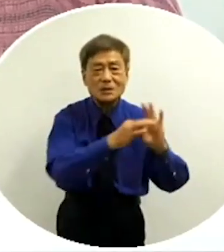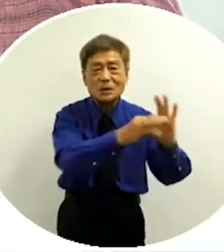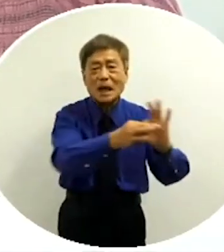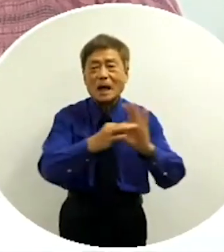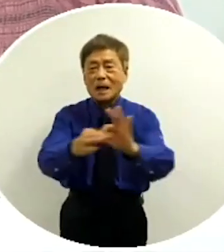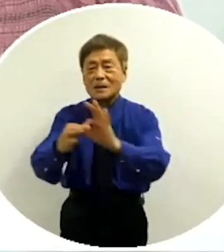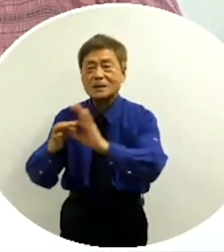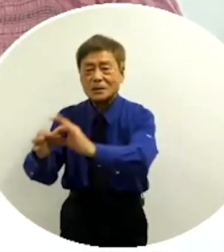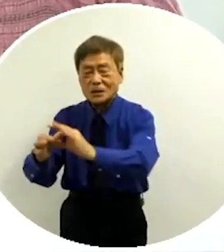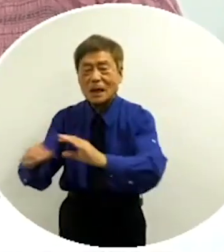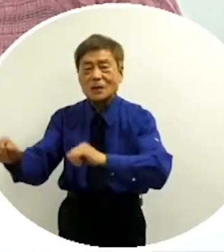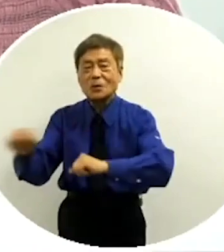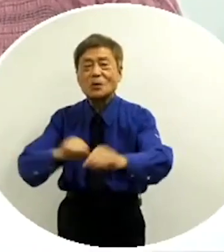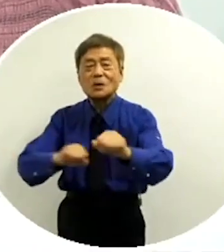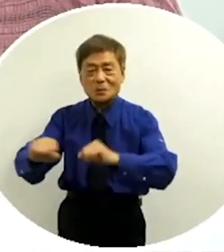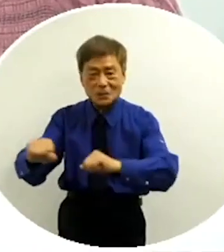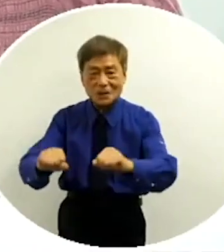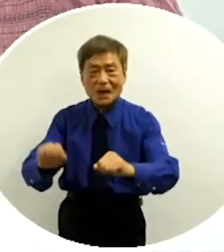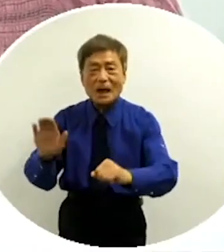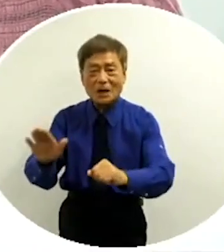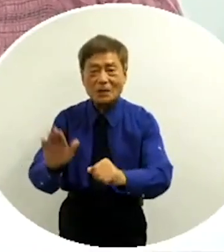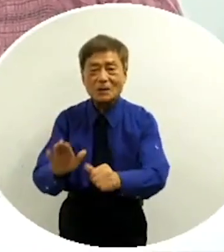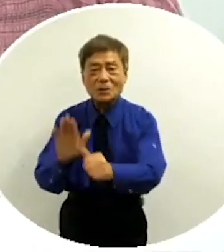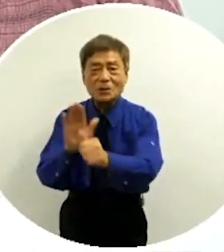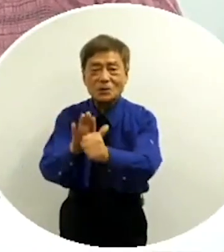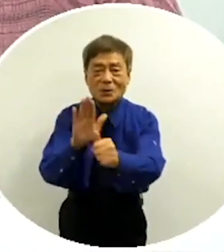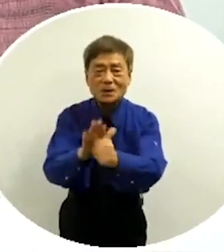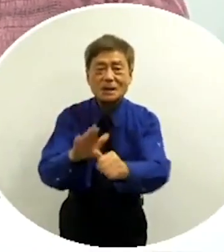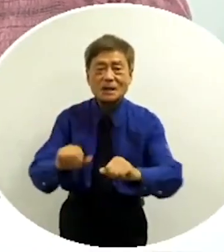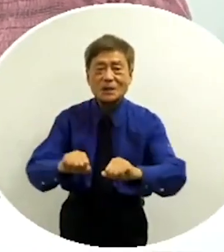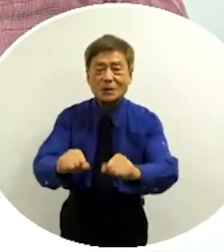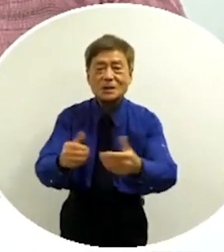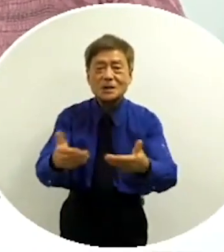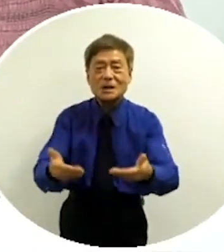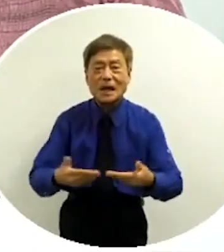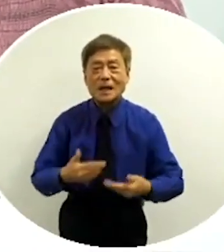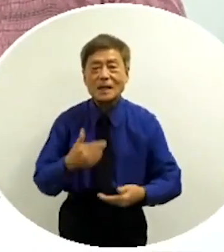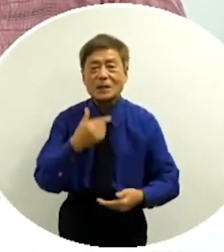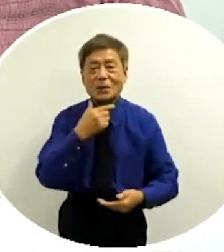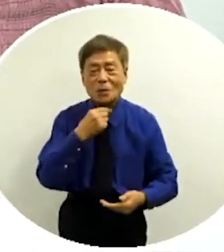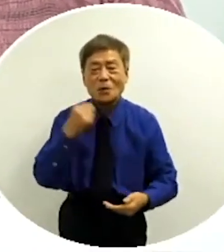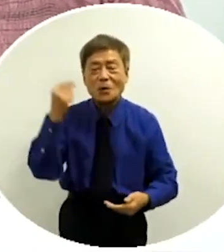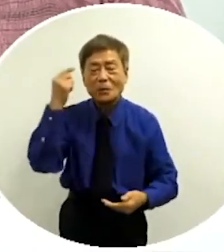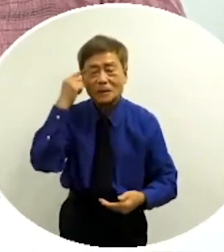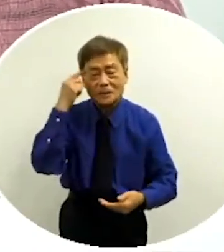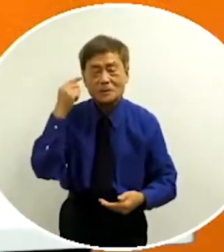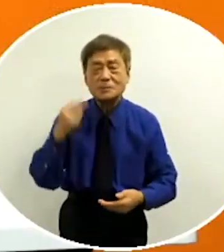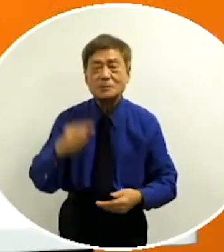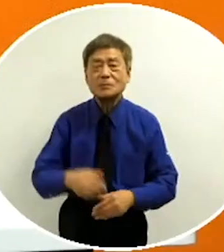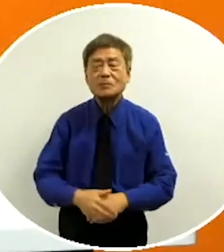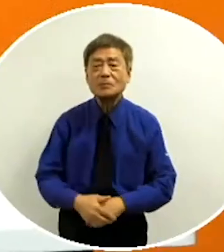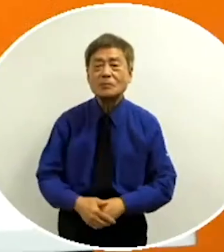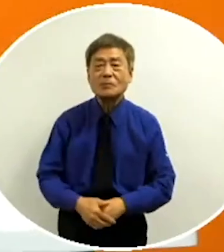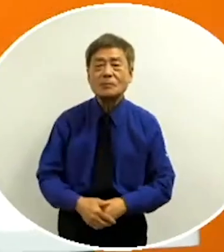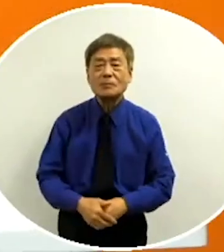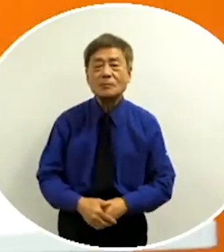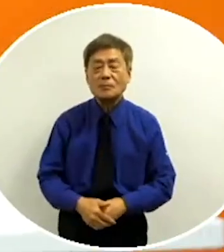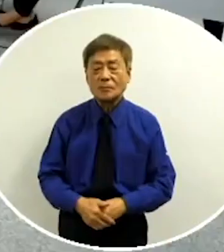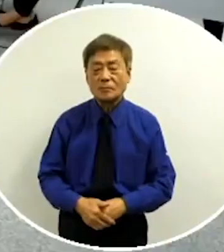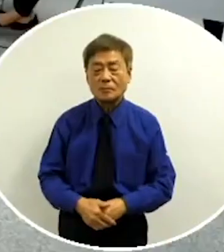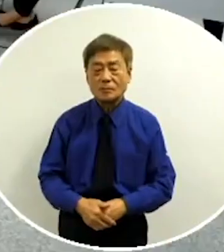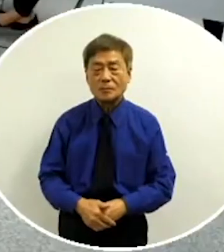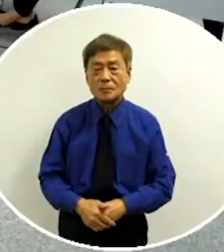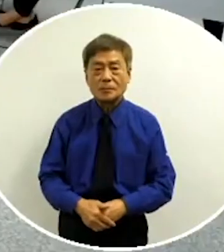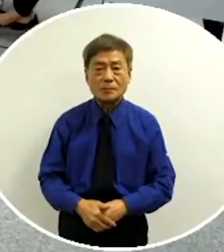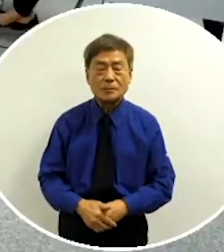取り組みを支援していきたいなと思いますはいはいありがとうございました aでは続きましてほか with